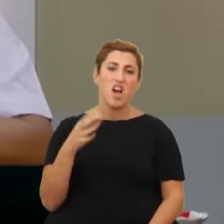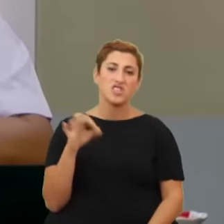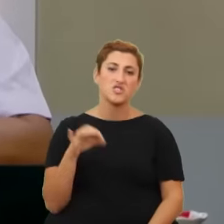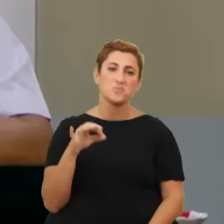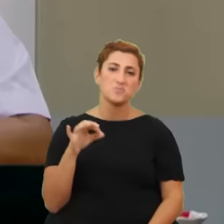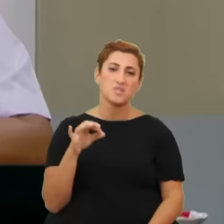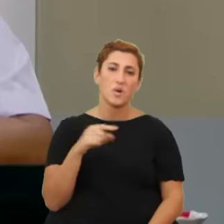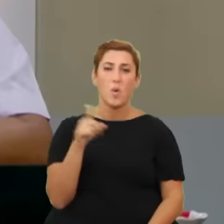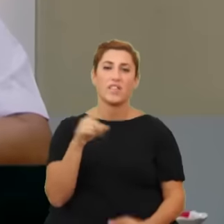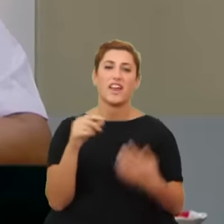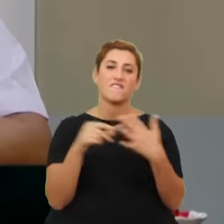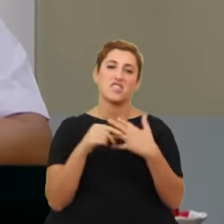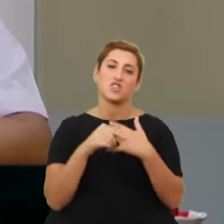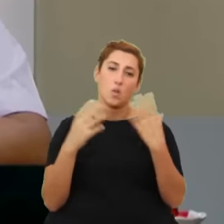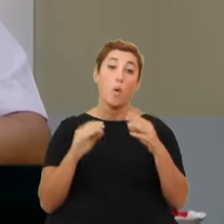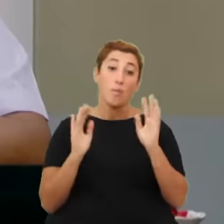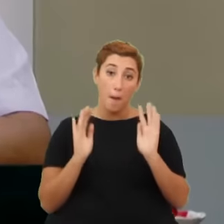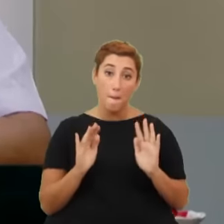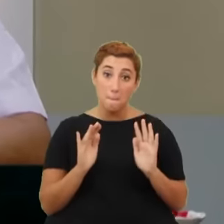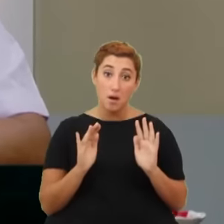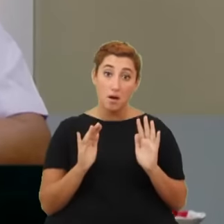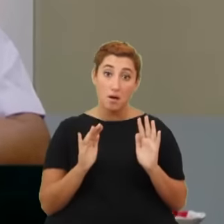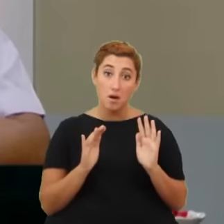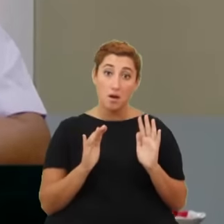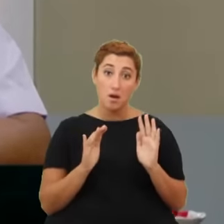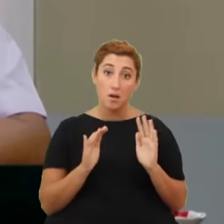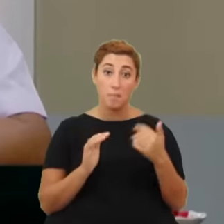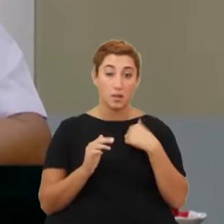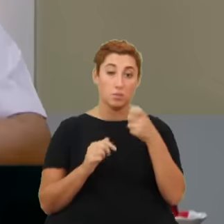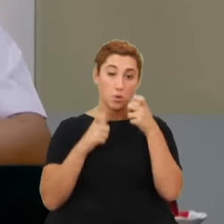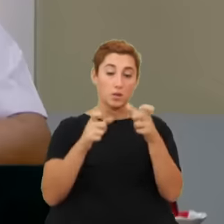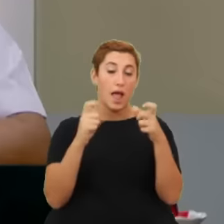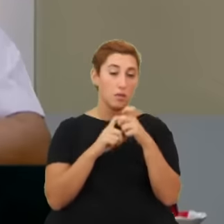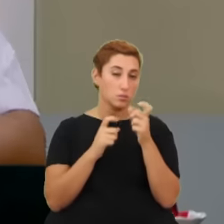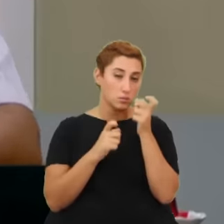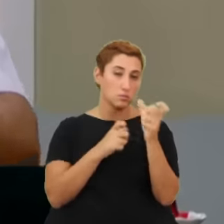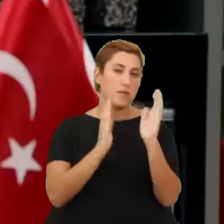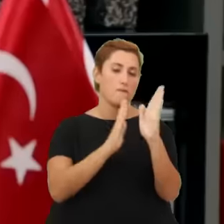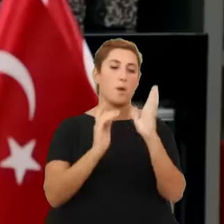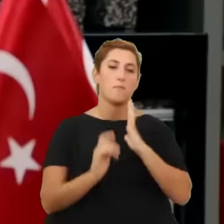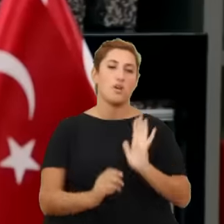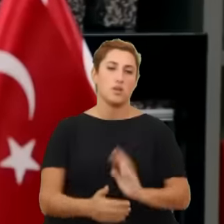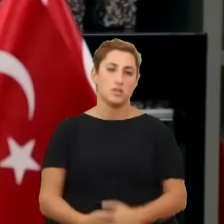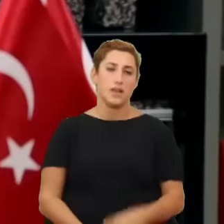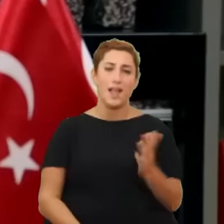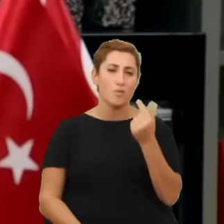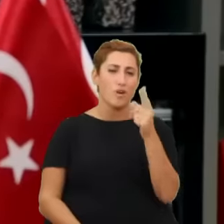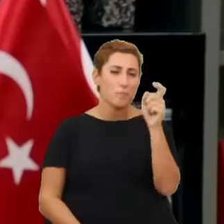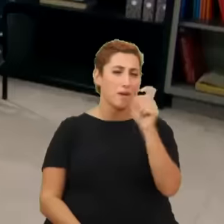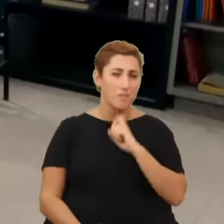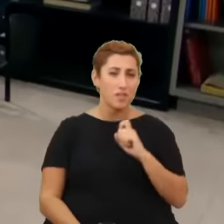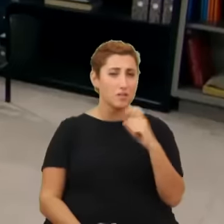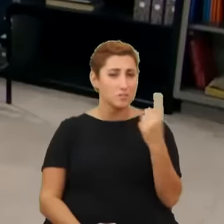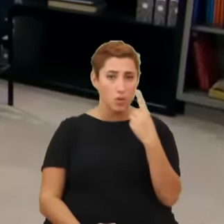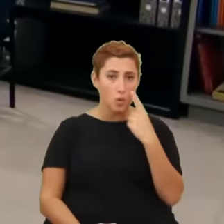şimdi onlar nişanlandılar ama benim gözüm Ergun'un üstünde devam. En ufak bir